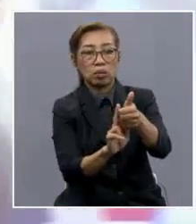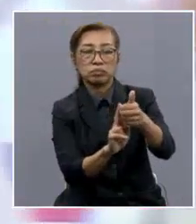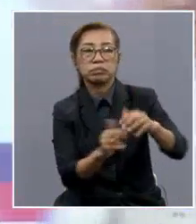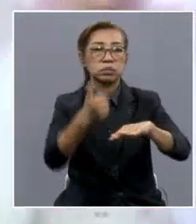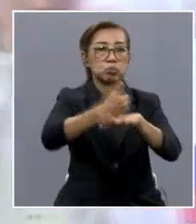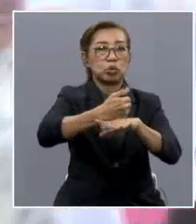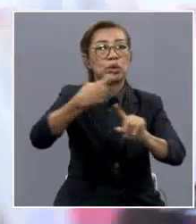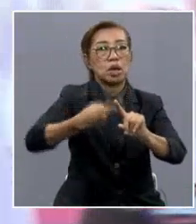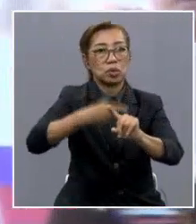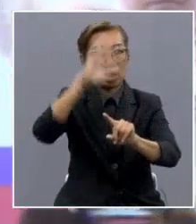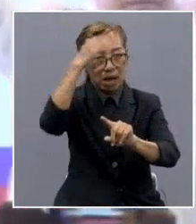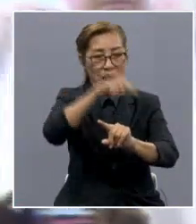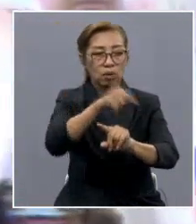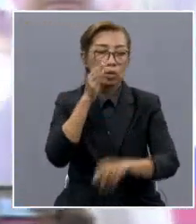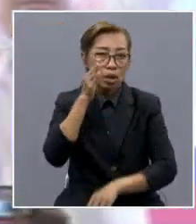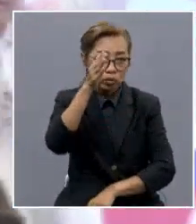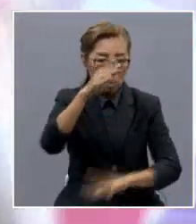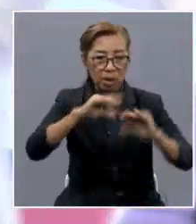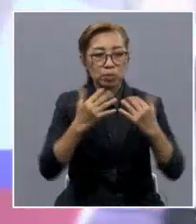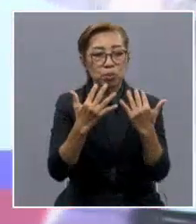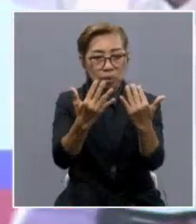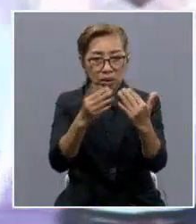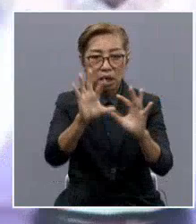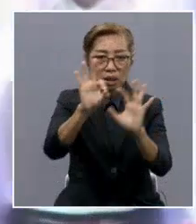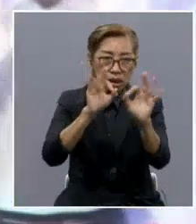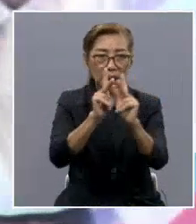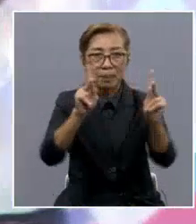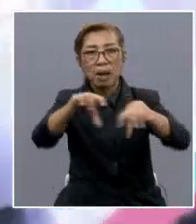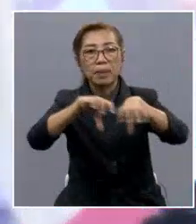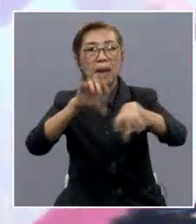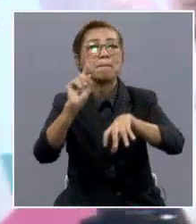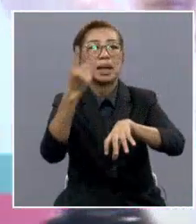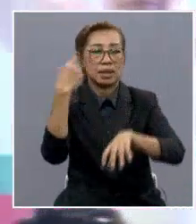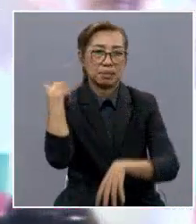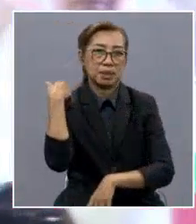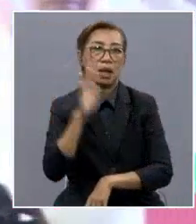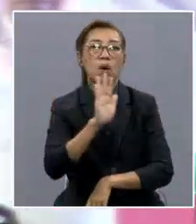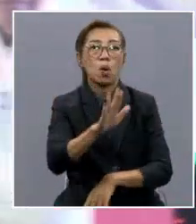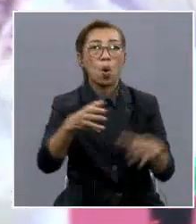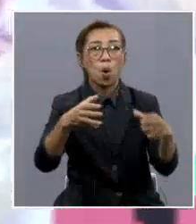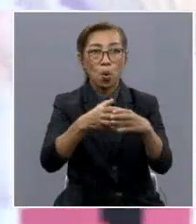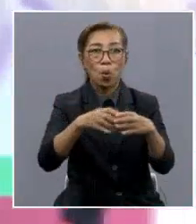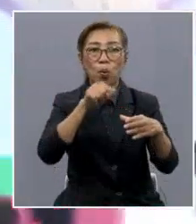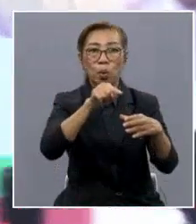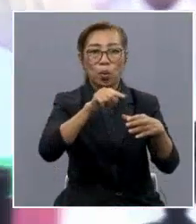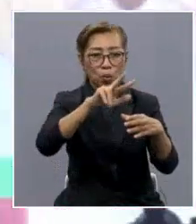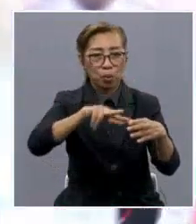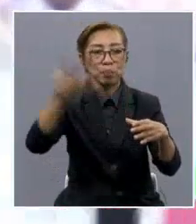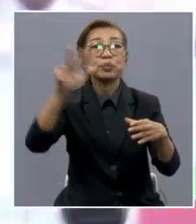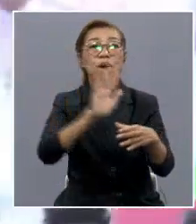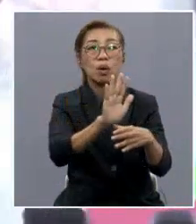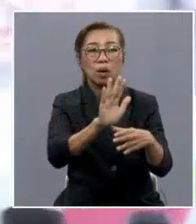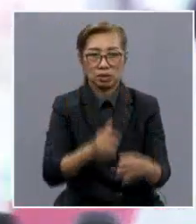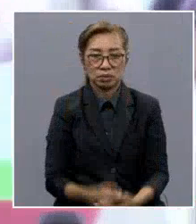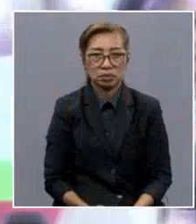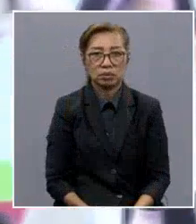าพักแทนนะครับจากนั้นก็จะมีการประชุมเลือกกรรมการบริหารพักชุดใหม่อันนี้ก็เป็นความเคลื่อนไหวที่เกี่ยวข้องของพักนี้